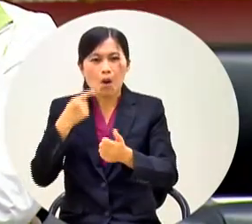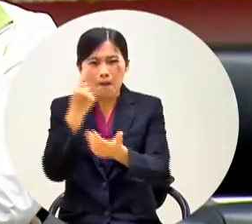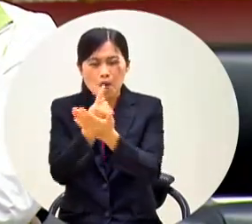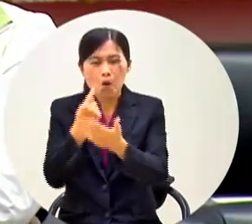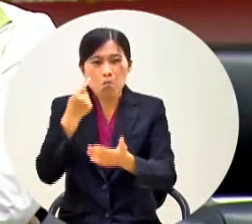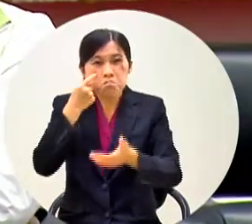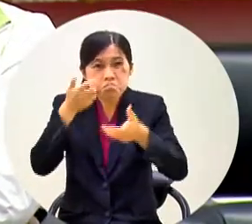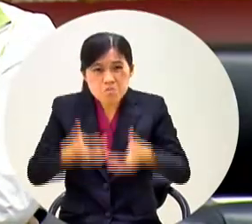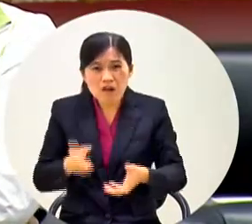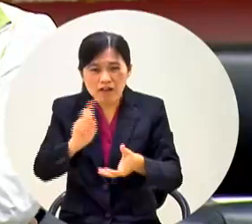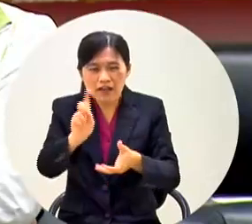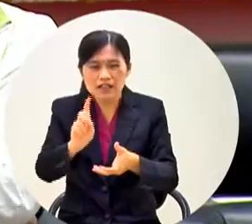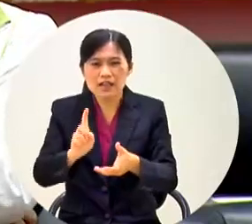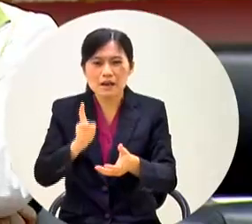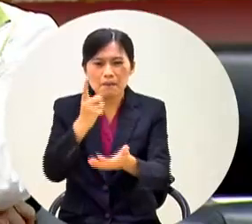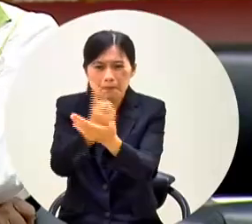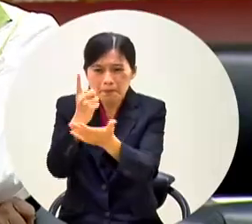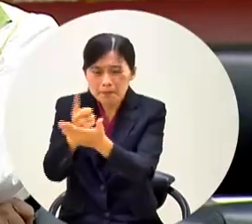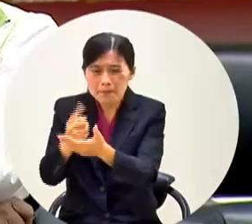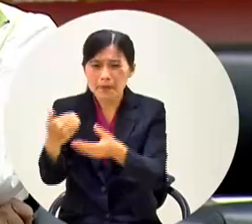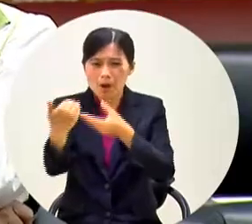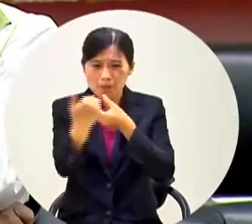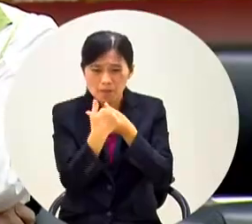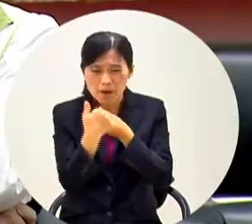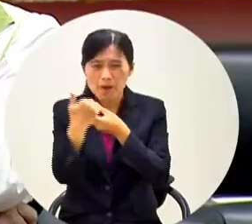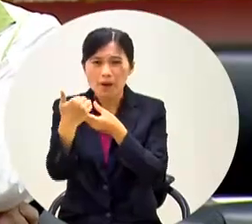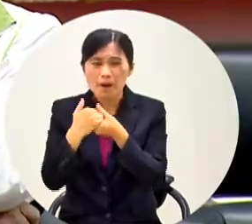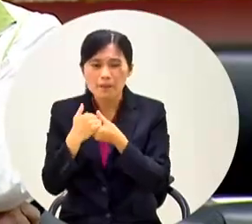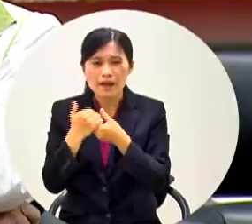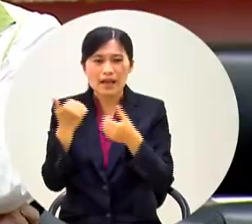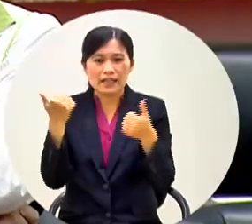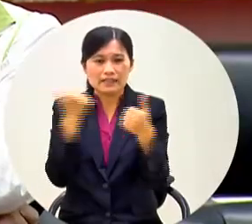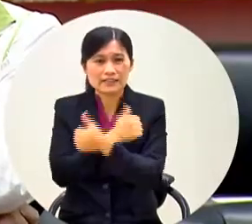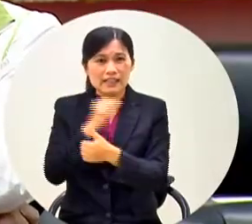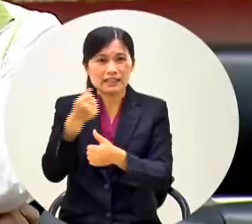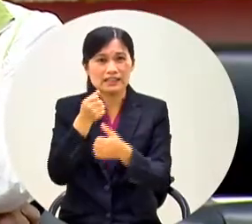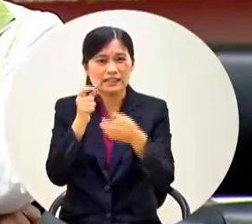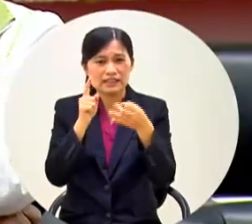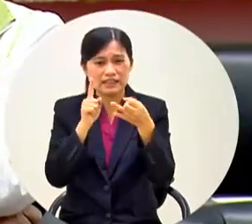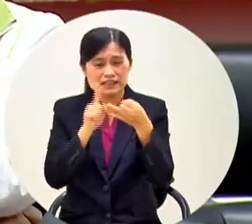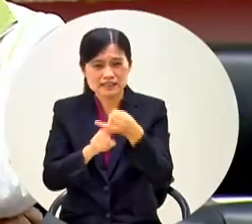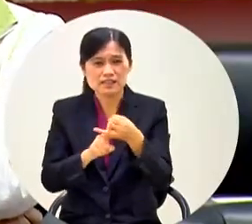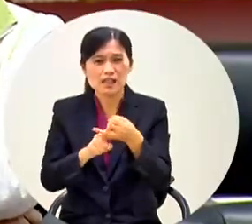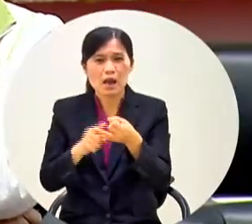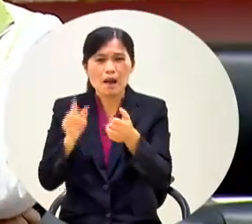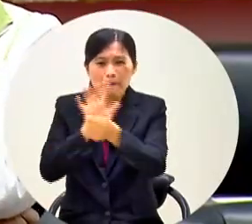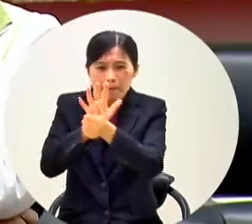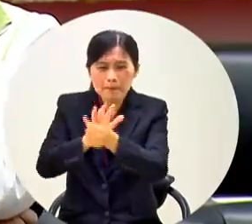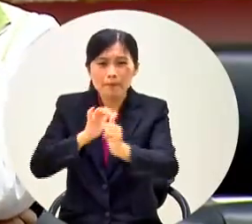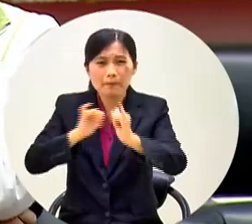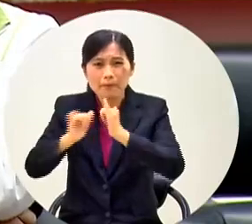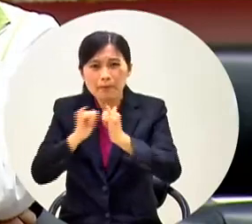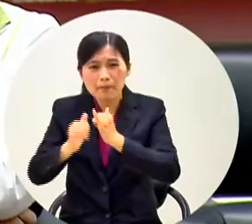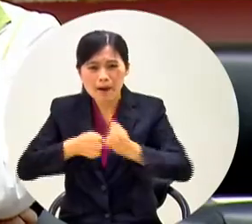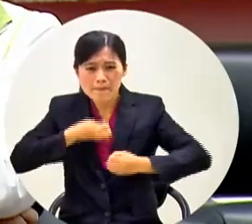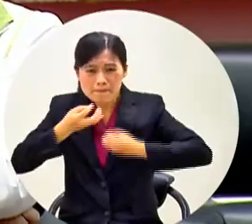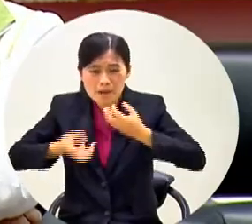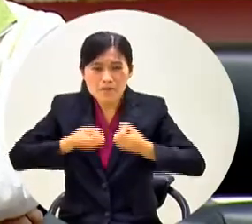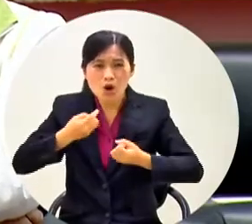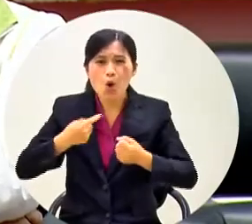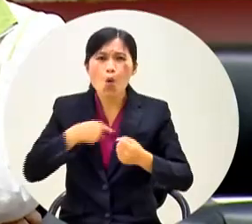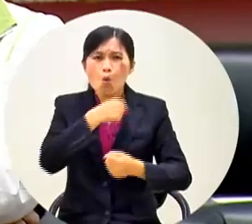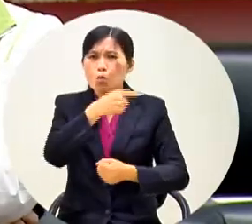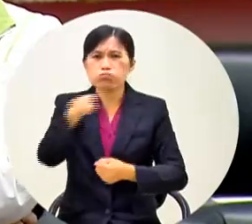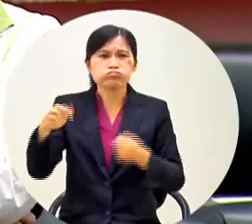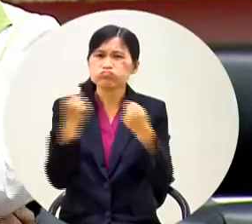演代议士，扮演好角色，帮助高雄市民发声。我们不会暴力。但是我们却被暴